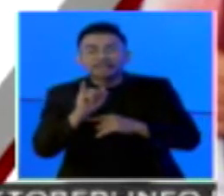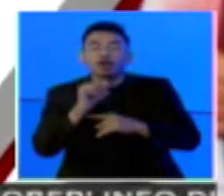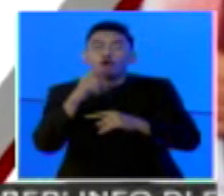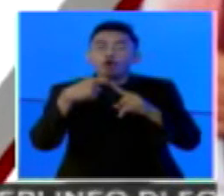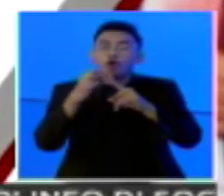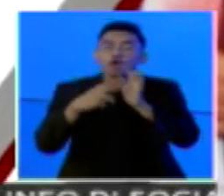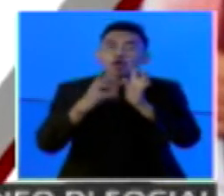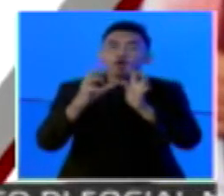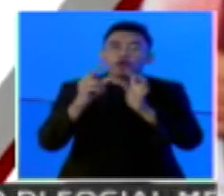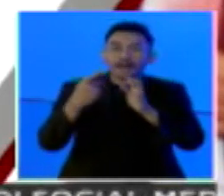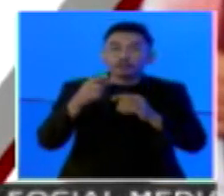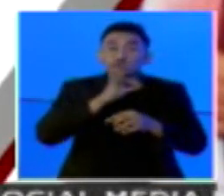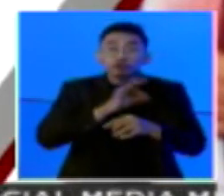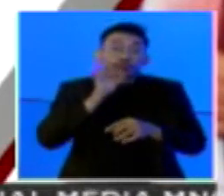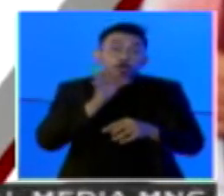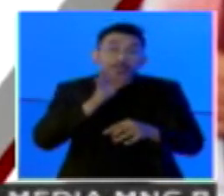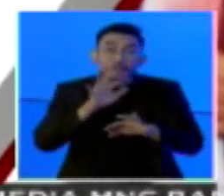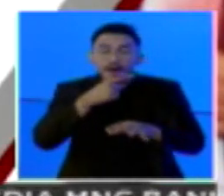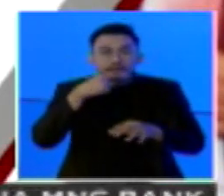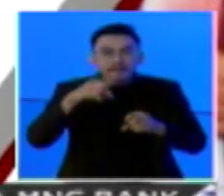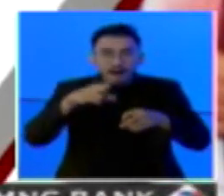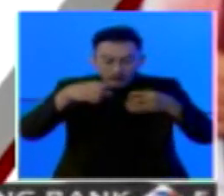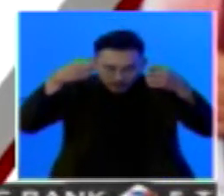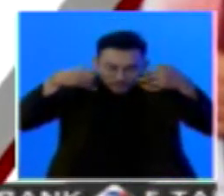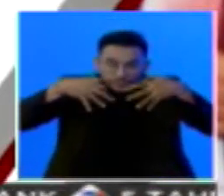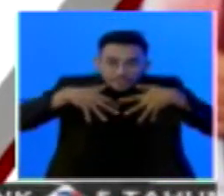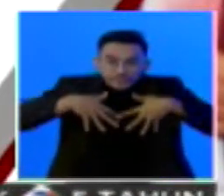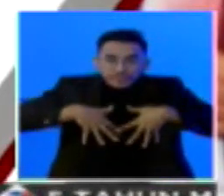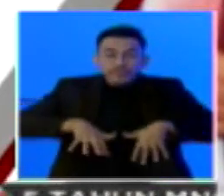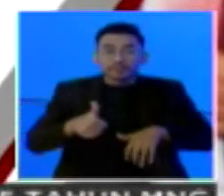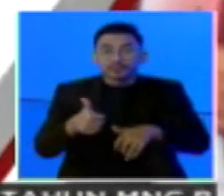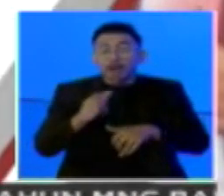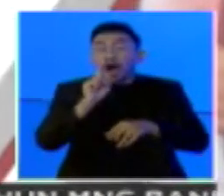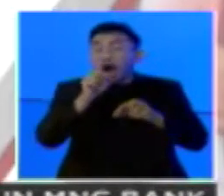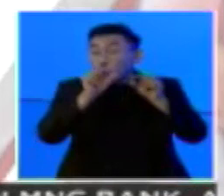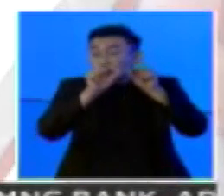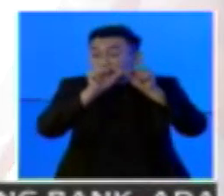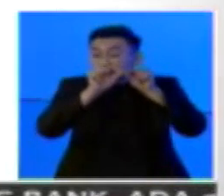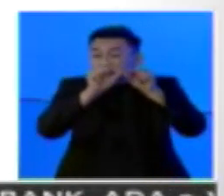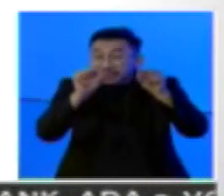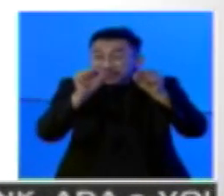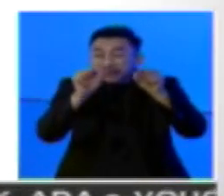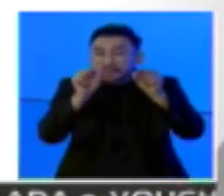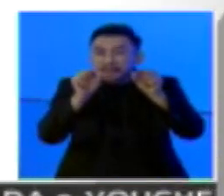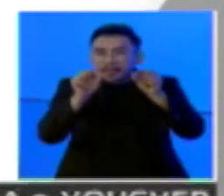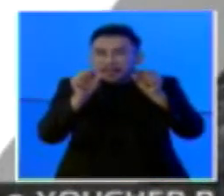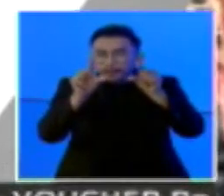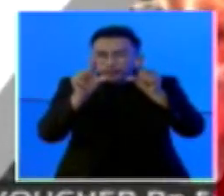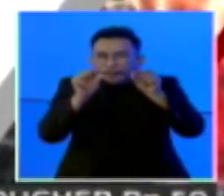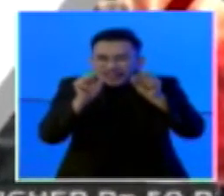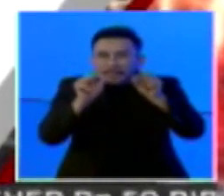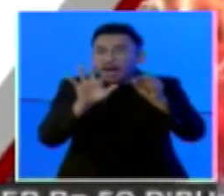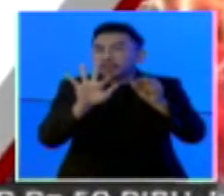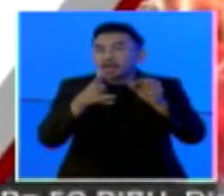jantung. Bila arteri ini tersumbat atau menyempit, aliran darah ke jantung bisa turun secara signifikan atau berhenti sama